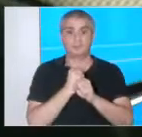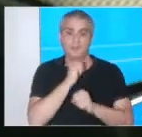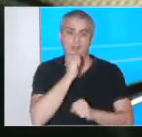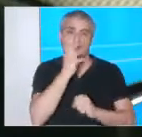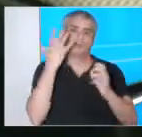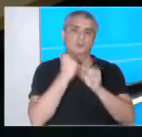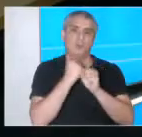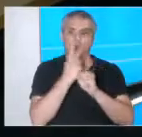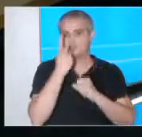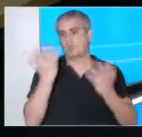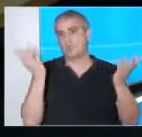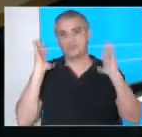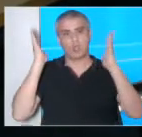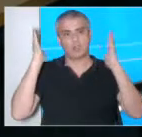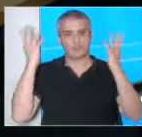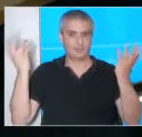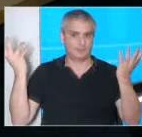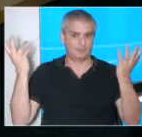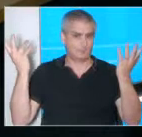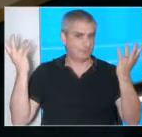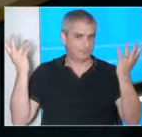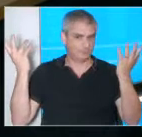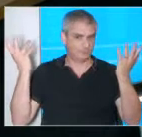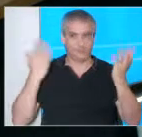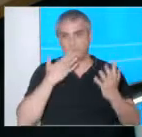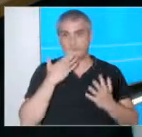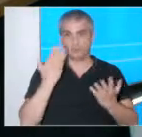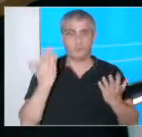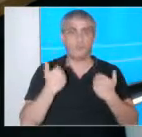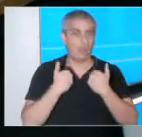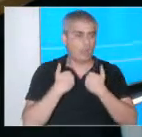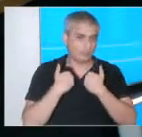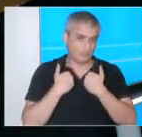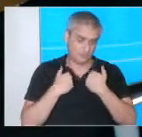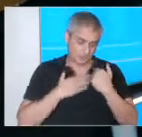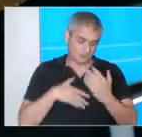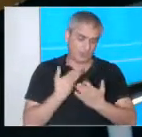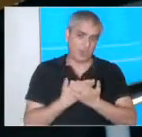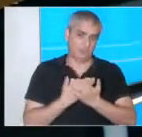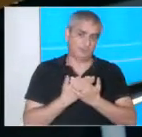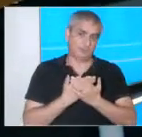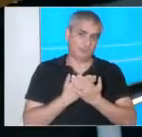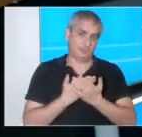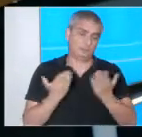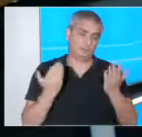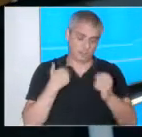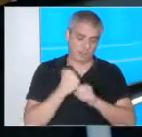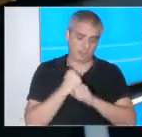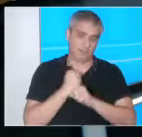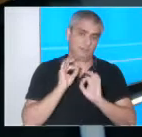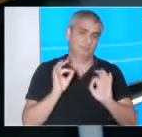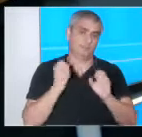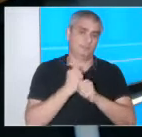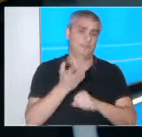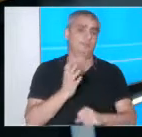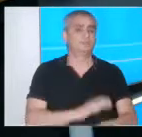רצו לעשות את זה, היה נראה ככה יותר מדי קנוי, כאילו ירושלמי. אני לא צריך להציע תמיד את מה שאני חושב שצריך לעשות. עשית את